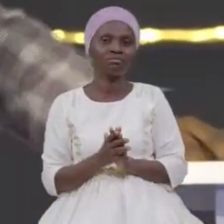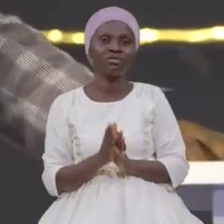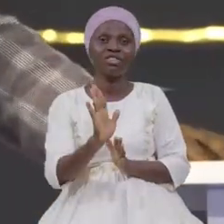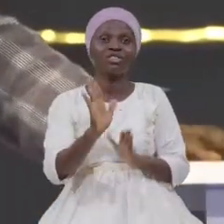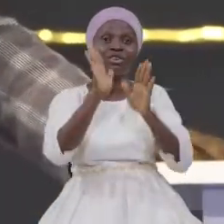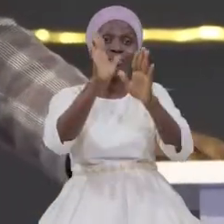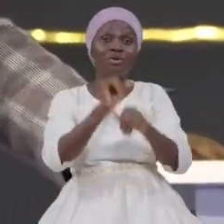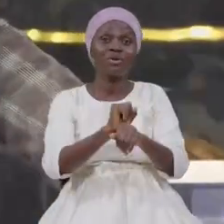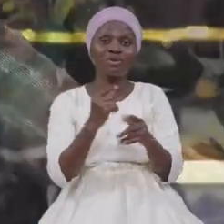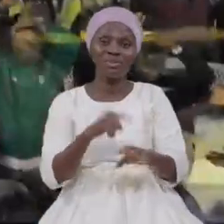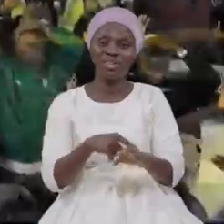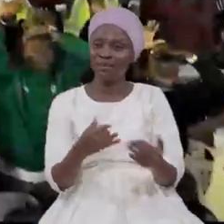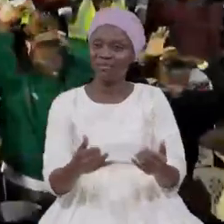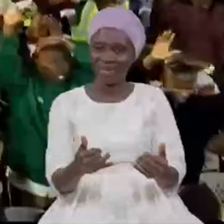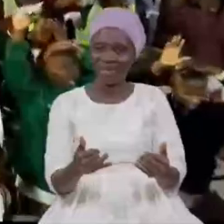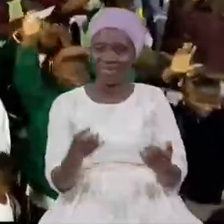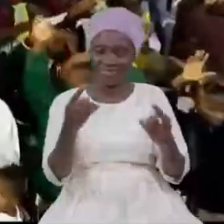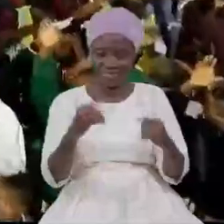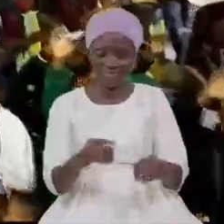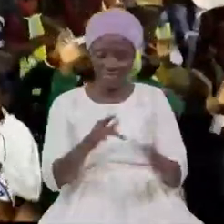L'heure du miracle a sonné pour toi.